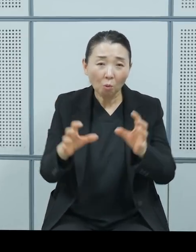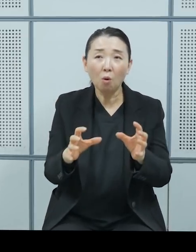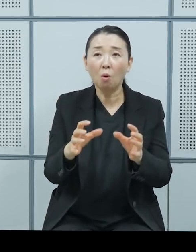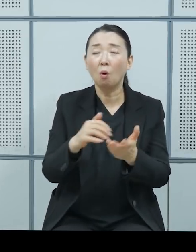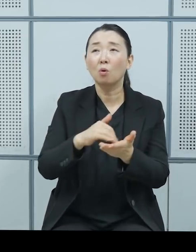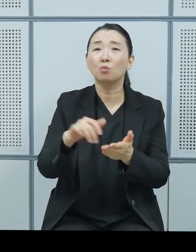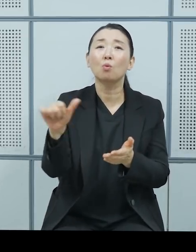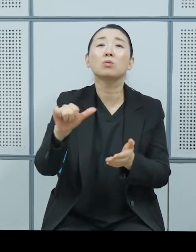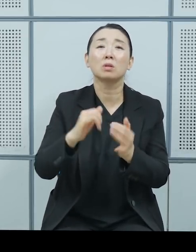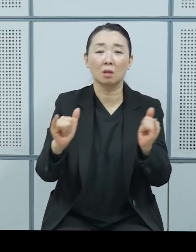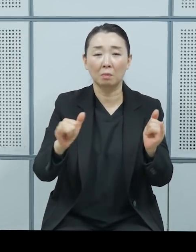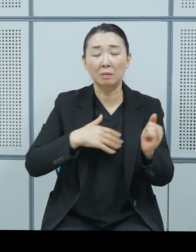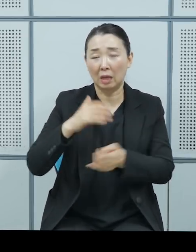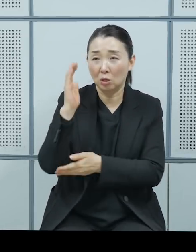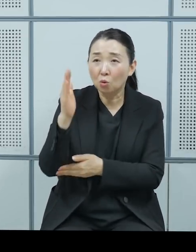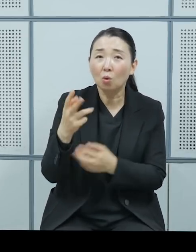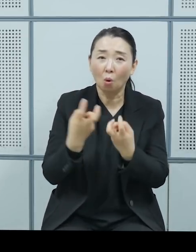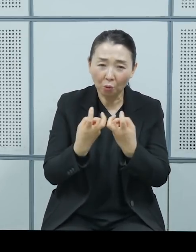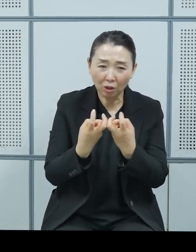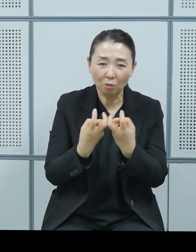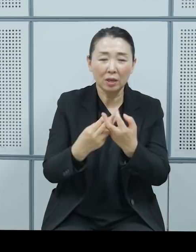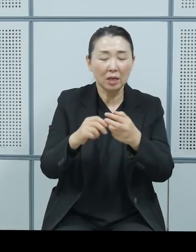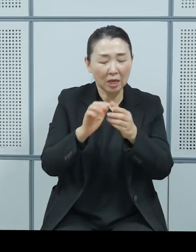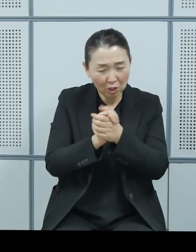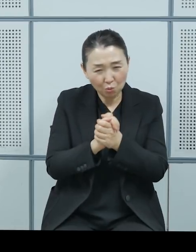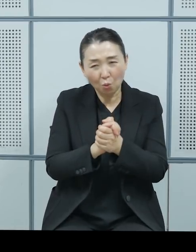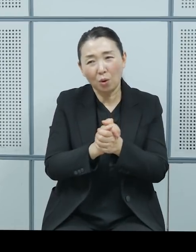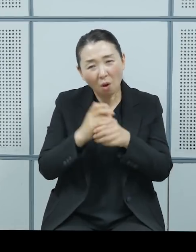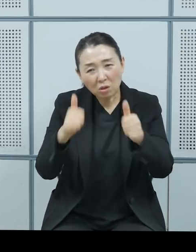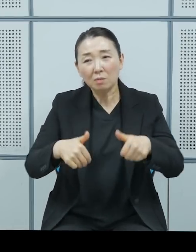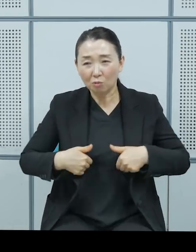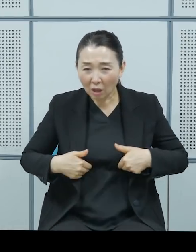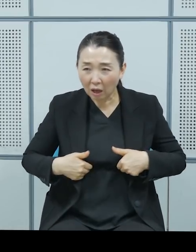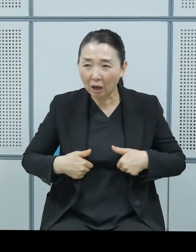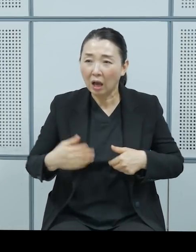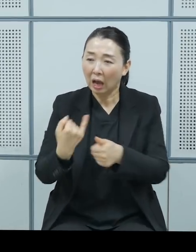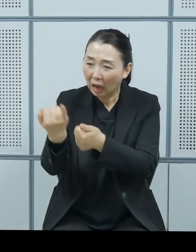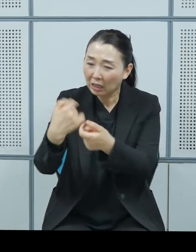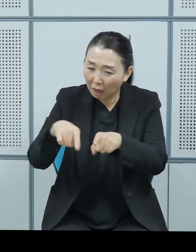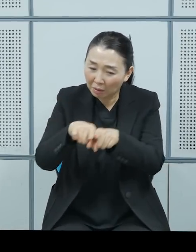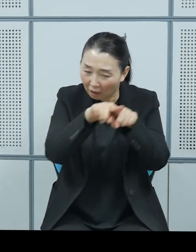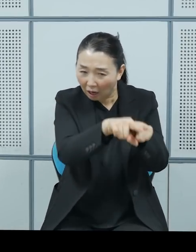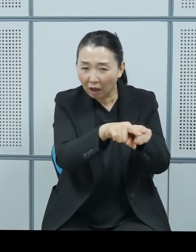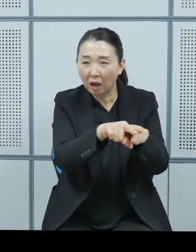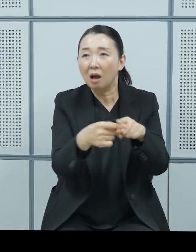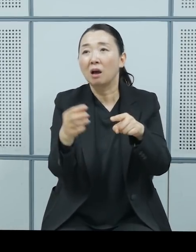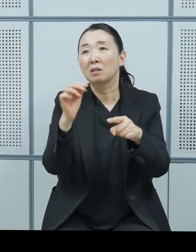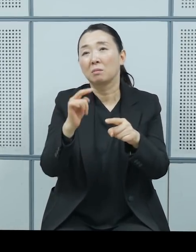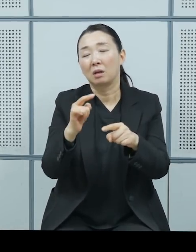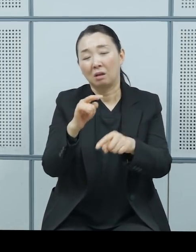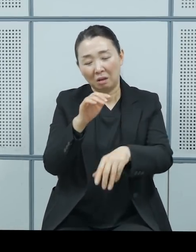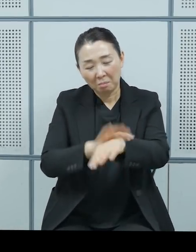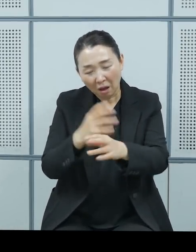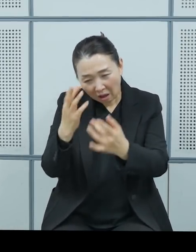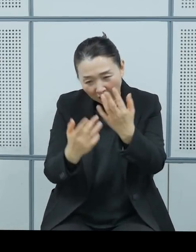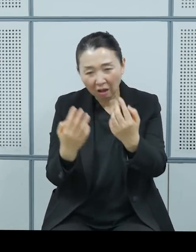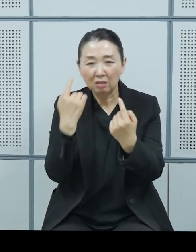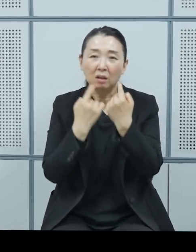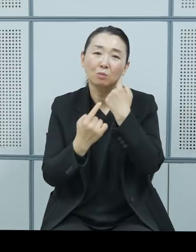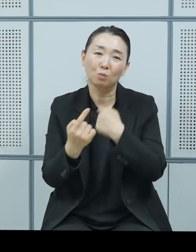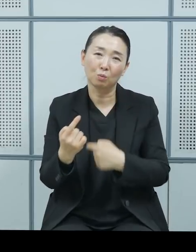내가 나 같은 사람이 어떻게 설교하냐 우리 기도라도 좀 잘하자 해서 했는데 그런 일이 생긴 거예요.